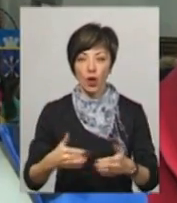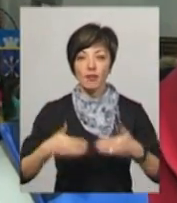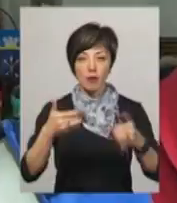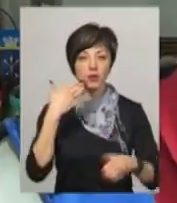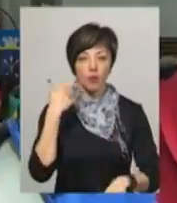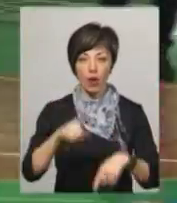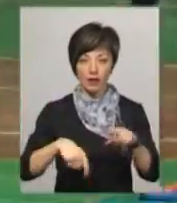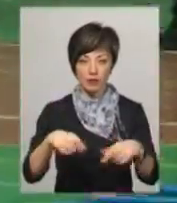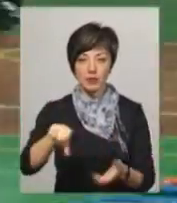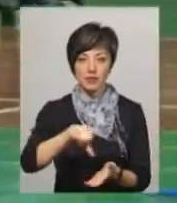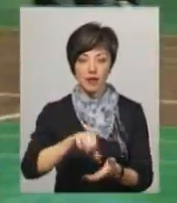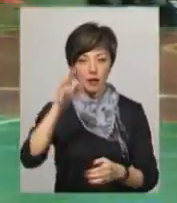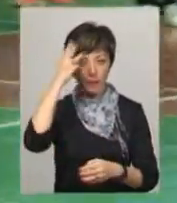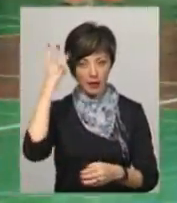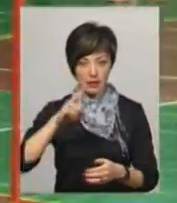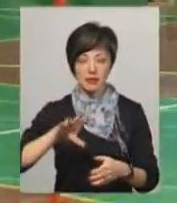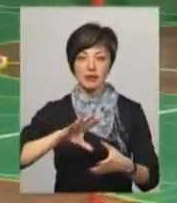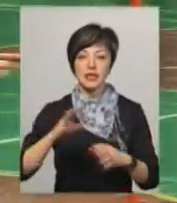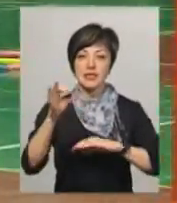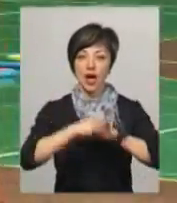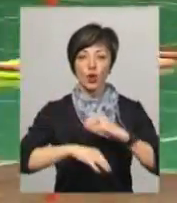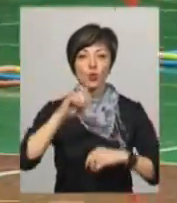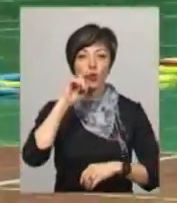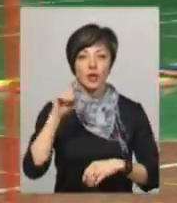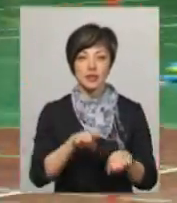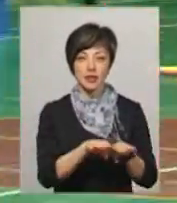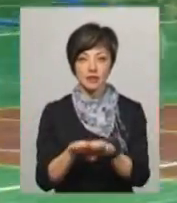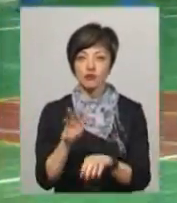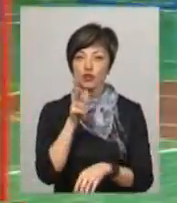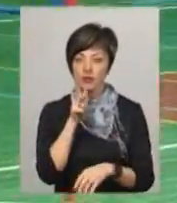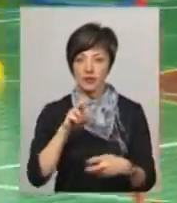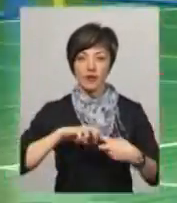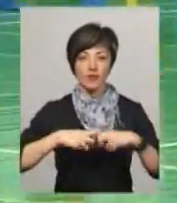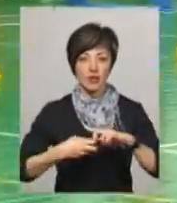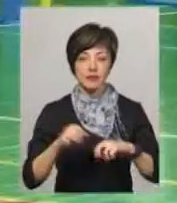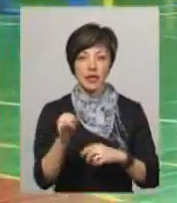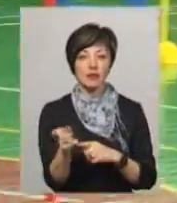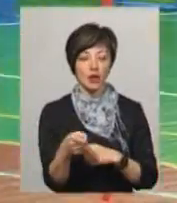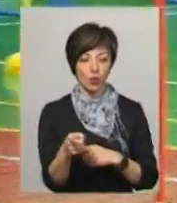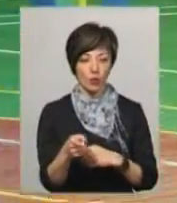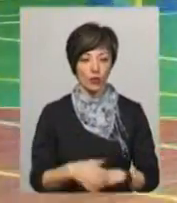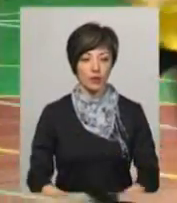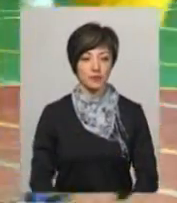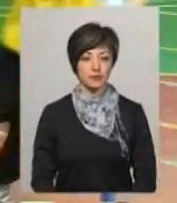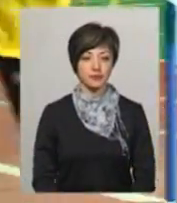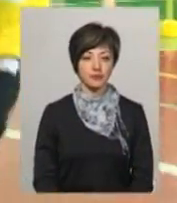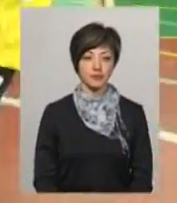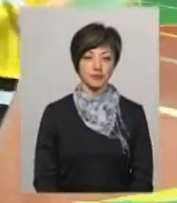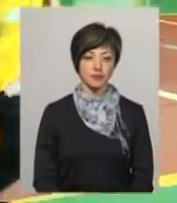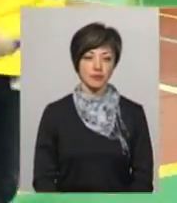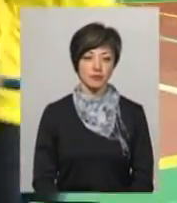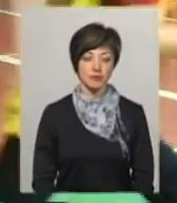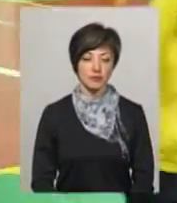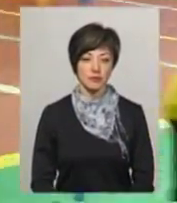легкої атлетики представлятимуть Хмельницький на західноукраїнській лізі в Чернівцях, Івано-Франківську та Тернополі. Вікторія Зелінська, Дем'ян